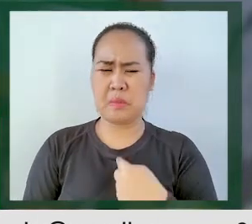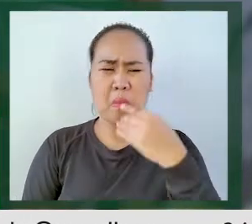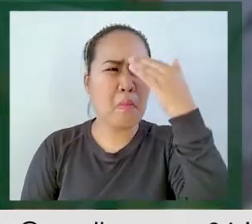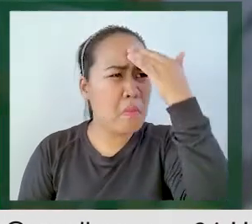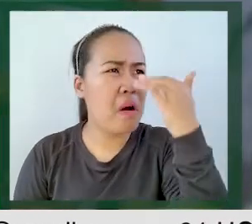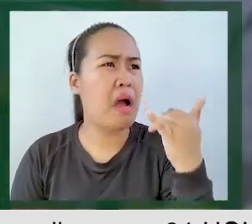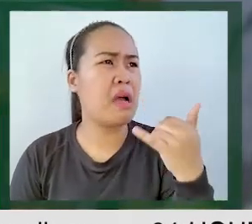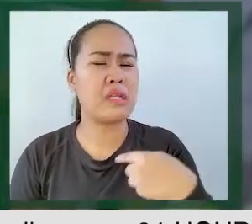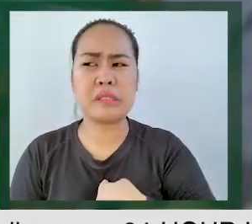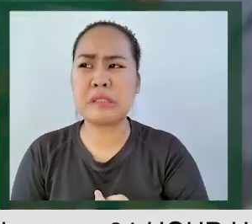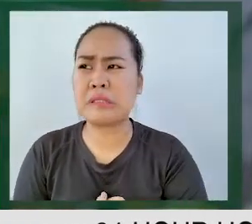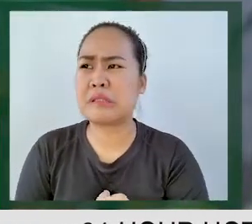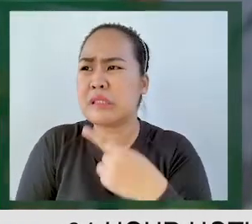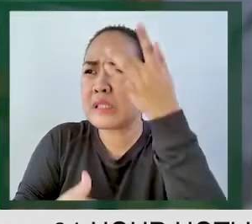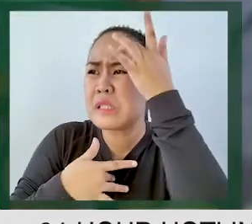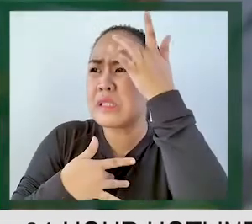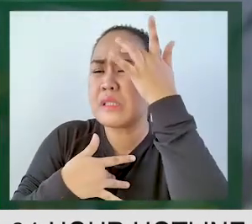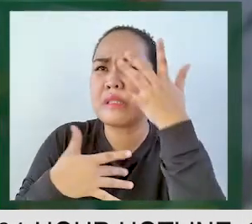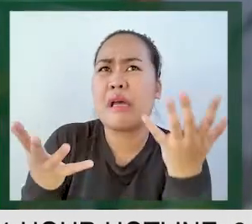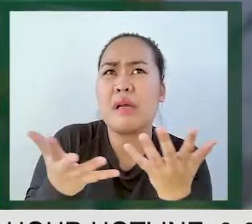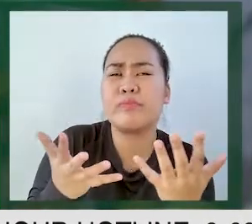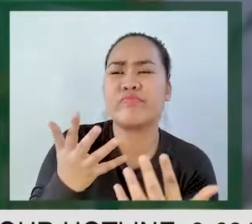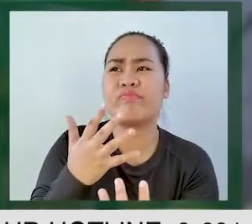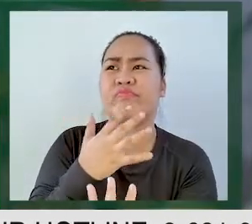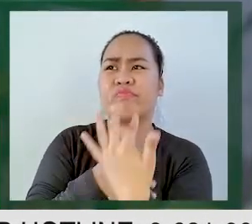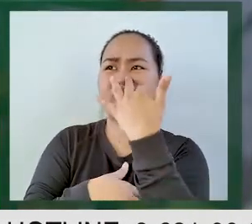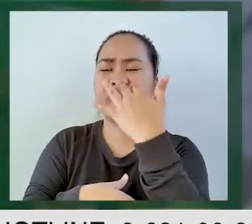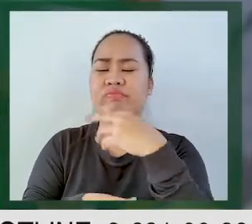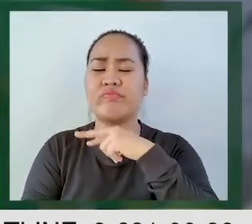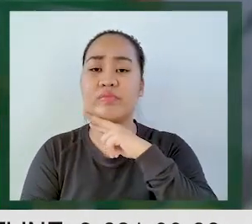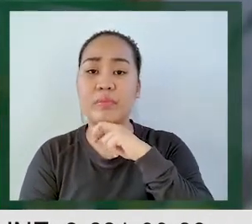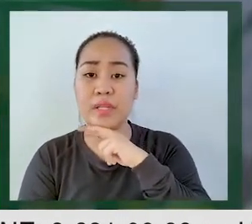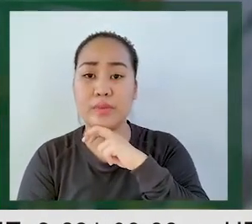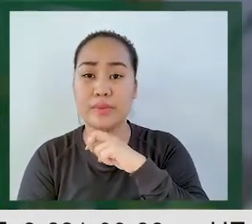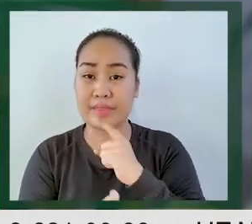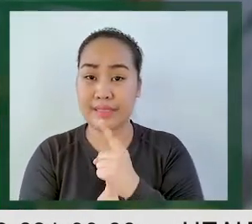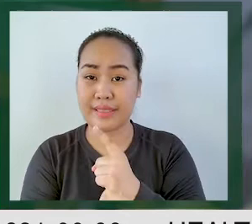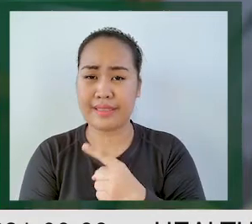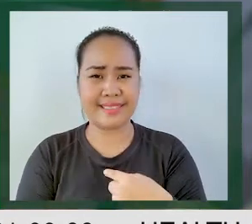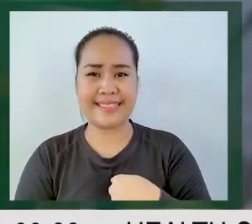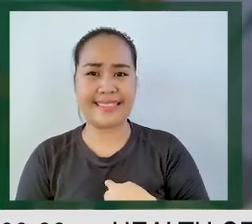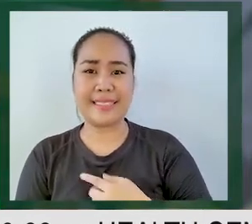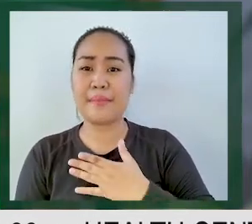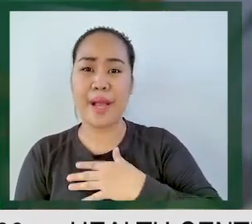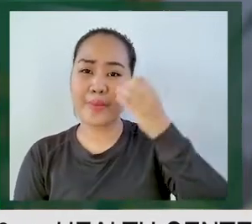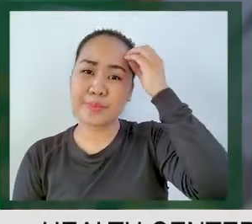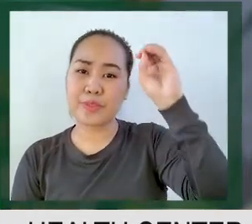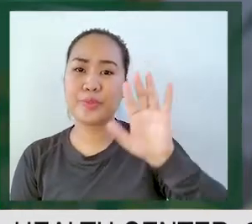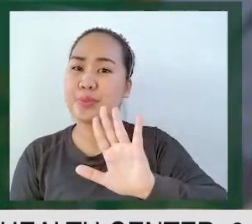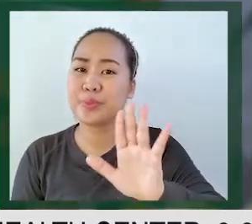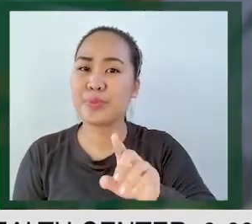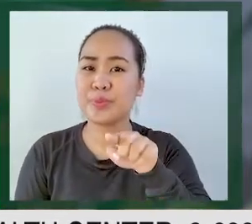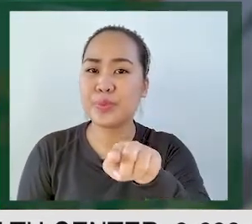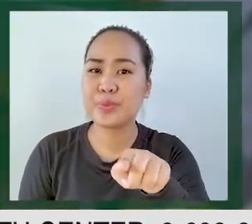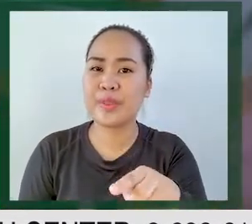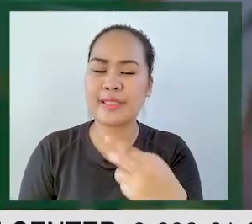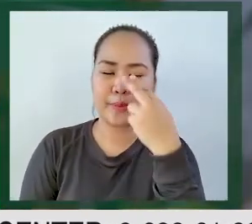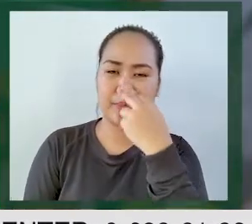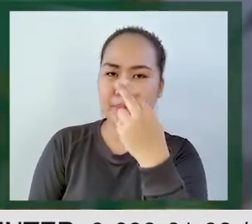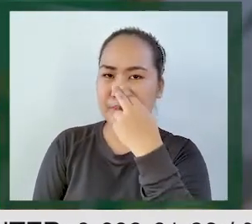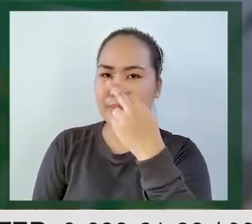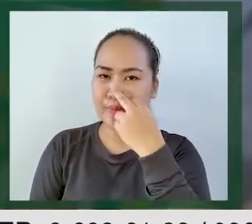pakinamdam natin, saan ko kaya nakuha. Diba? So, sa akin lamang po, huwag na natin pilosopohin. Alam niyo po, nakipag-coordinate na po kami sa